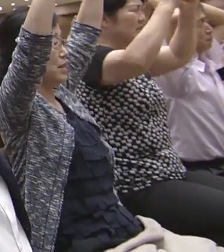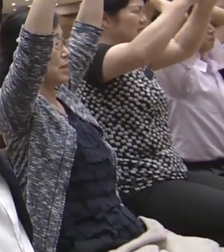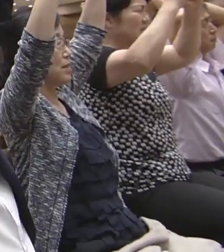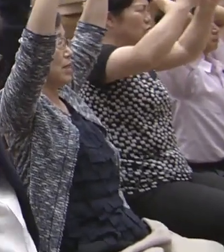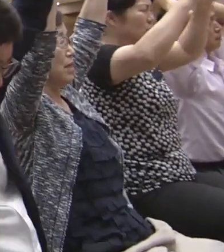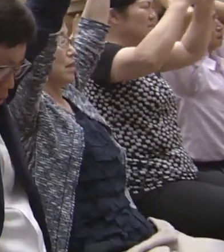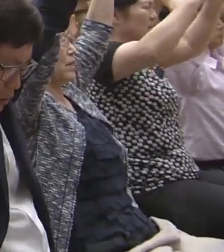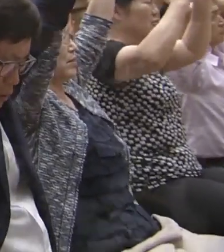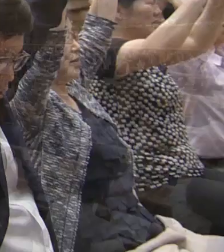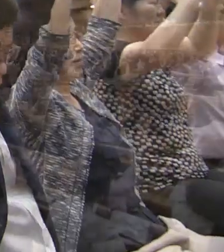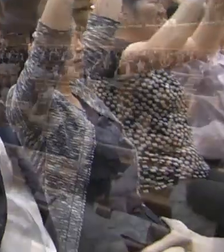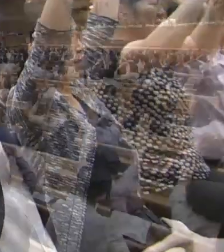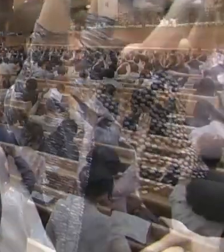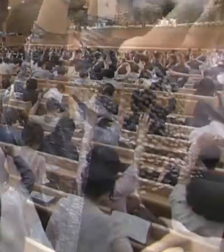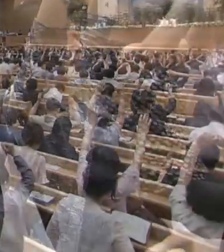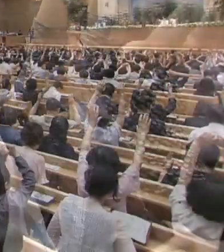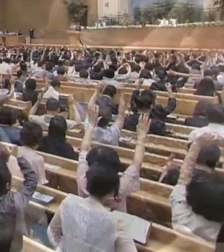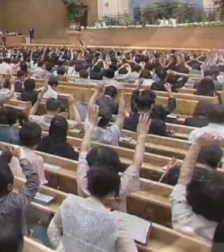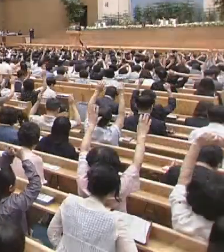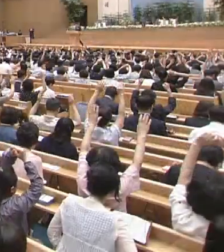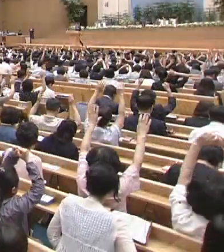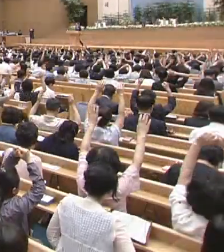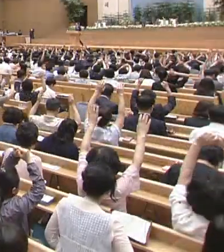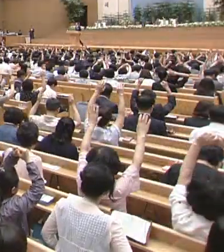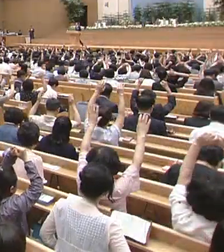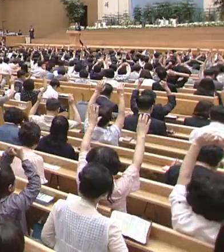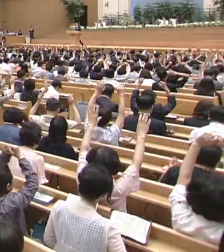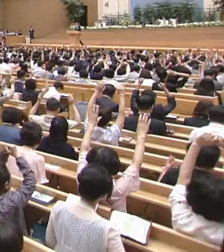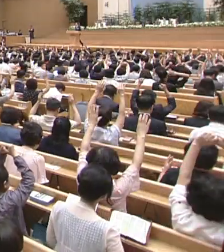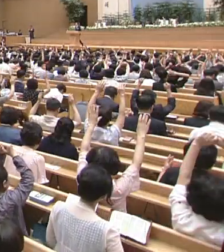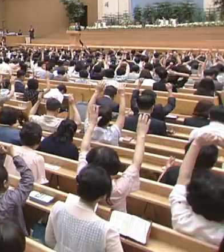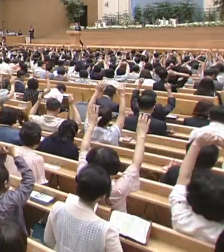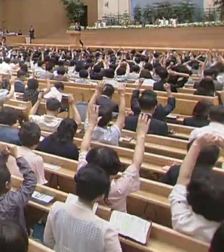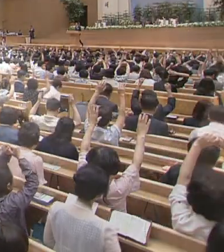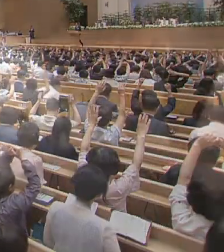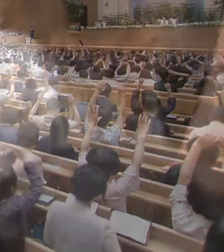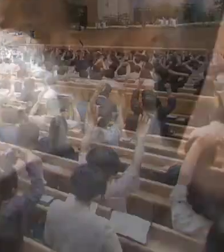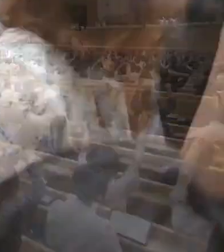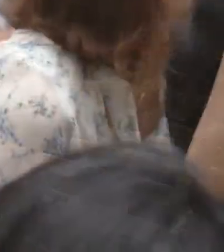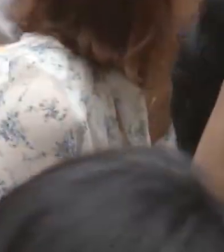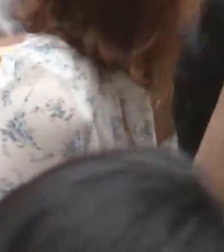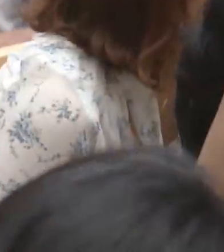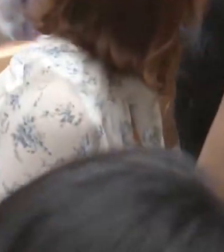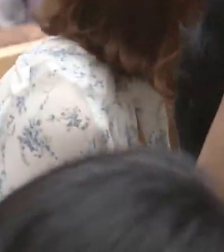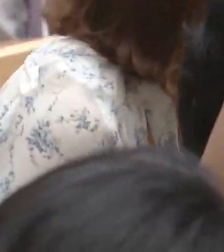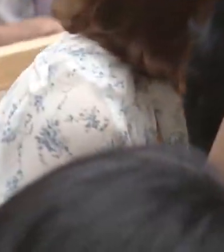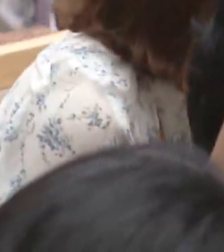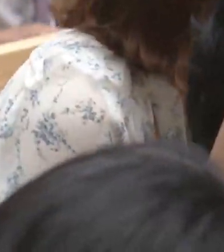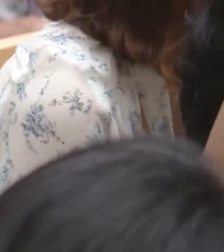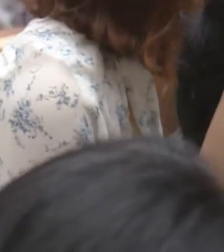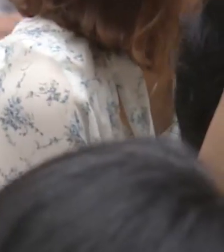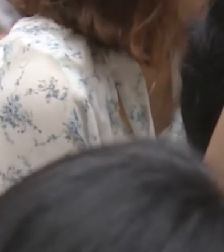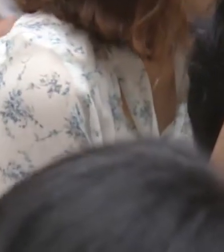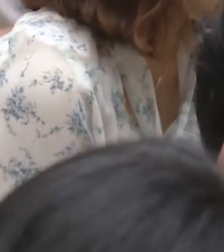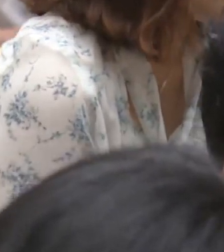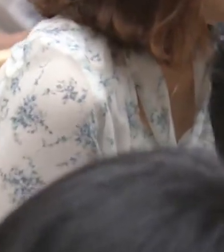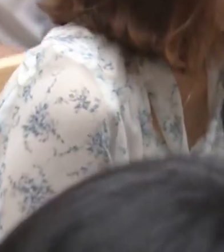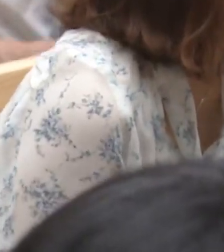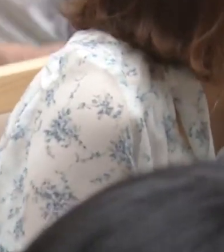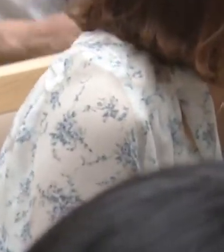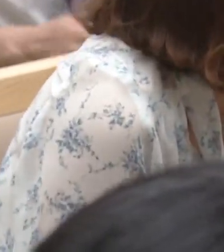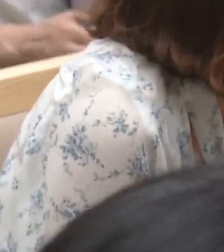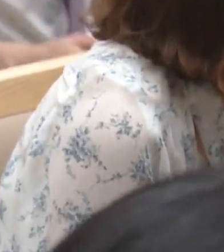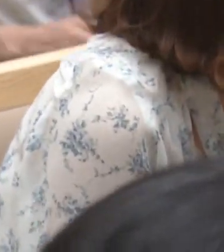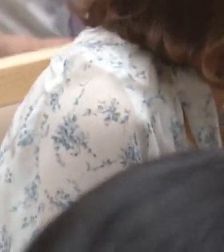주님까지 사랑하신 나의 주님, 나 위하여 기도를 주님까지 나를